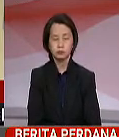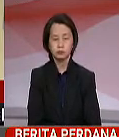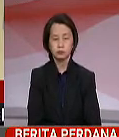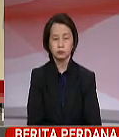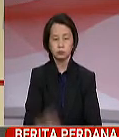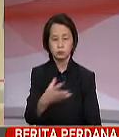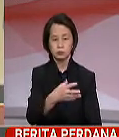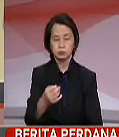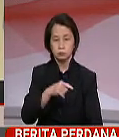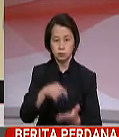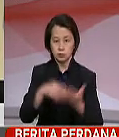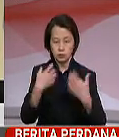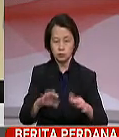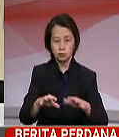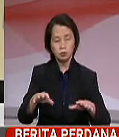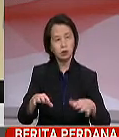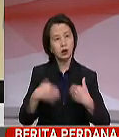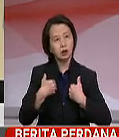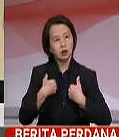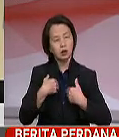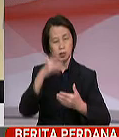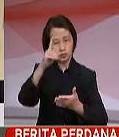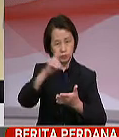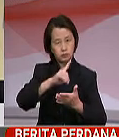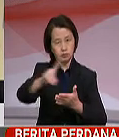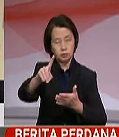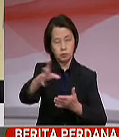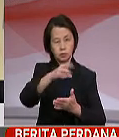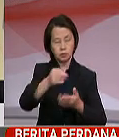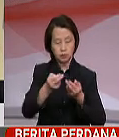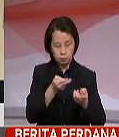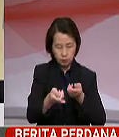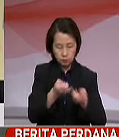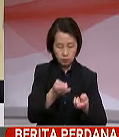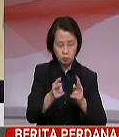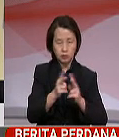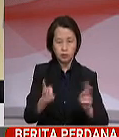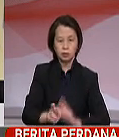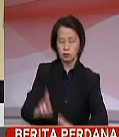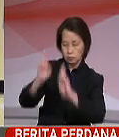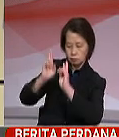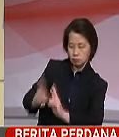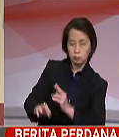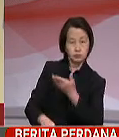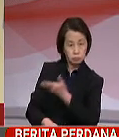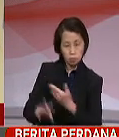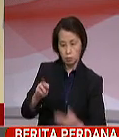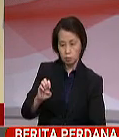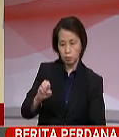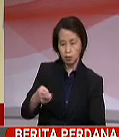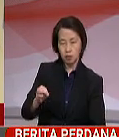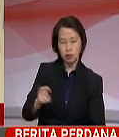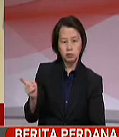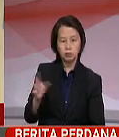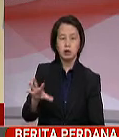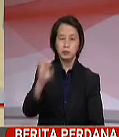Dan urungan ini telah berjalan selama lebih satu minggu dan pengurusan Ahmad Mohamati pendirian Mehmet yang memilih